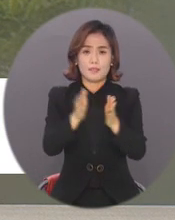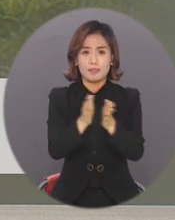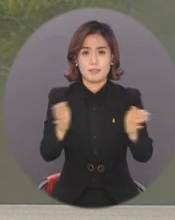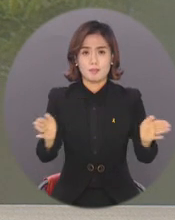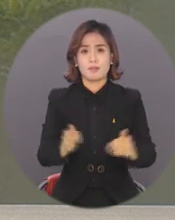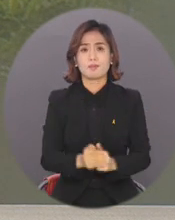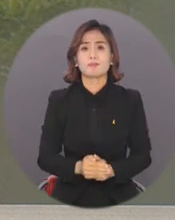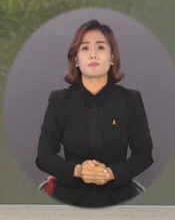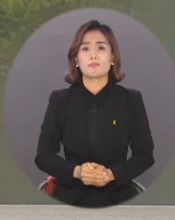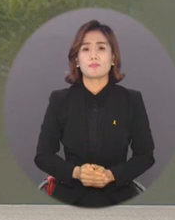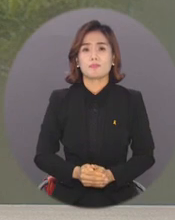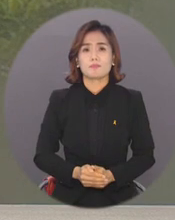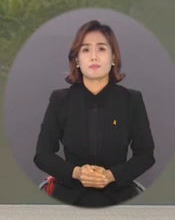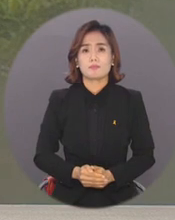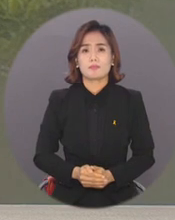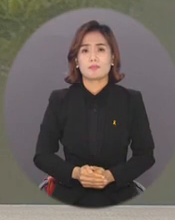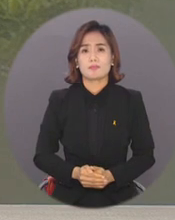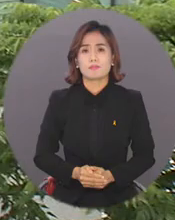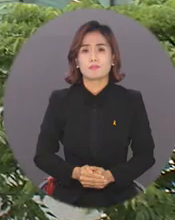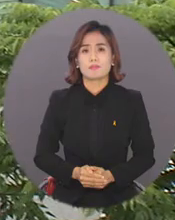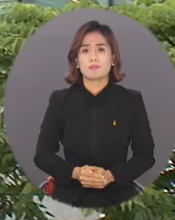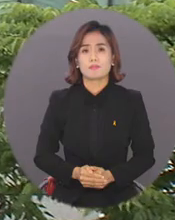시작됐습니다. 이다현 기자가 취재했습니다.